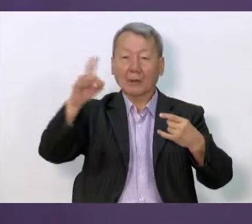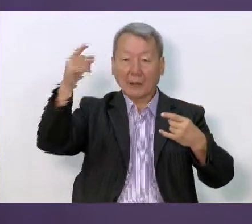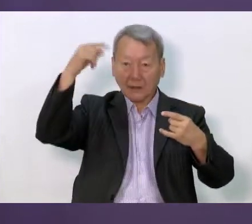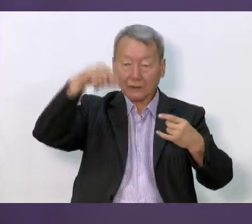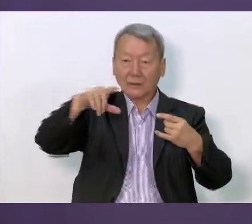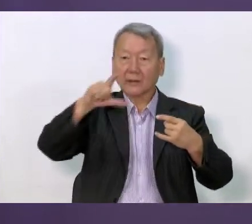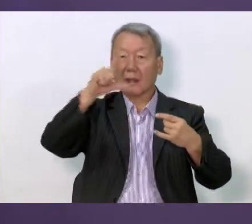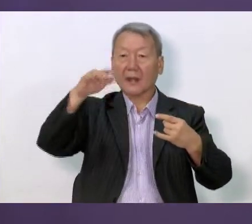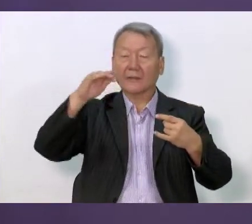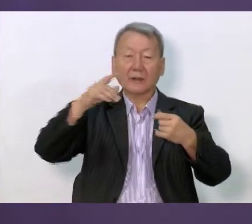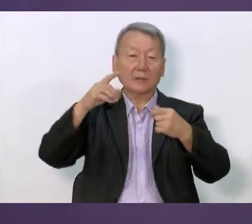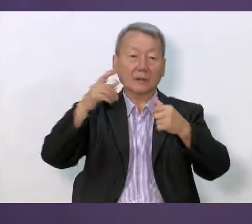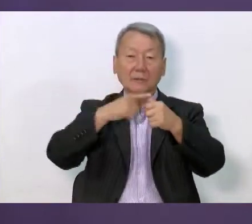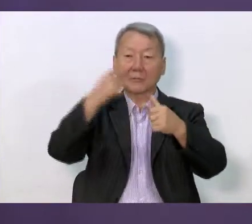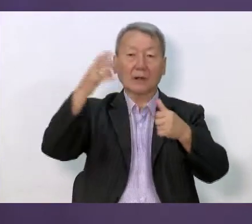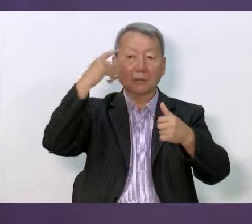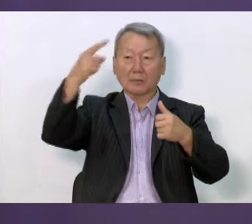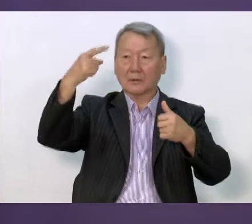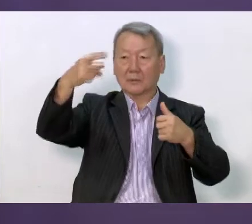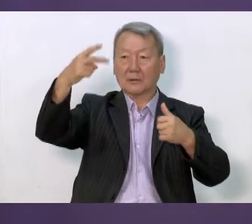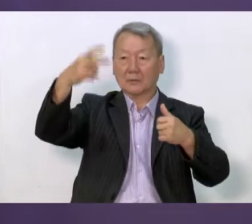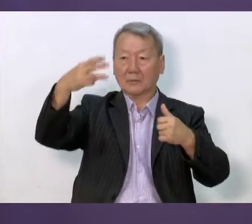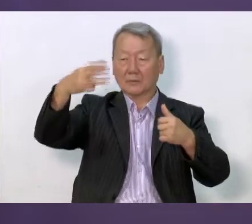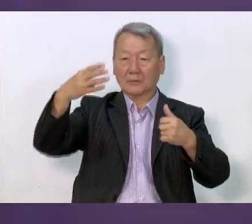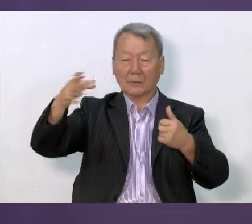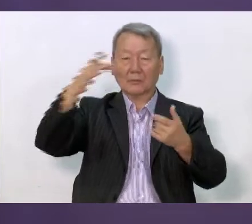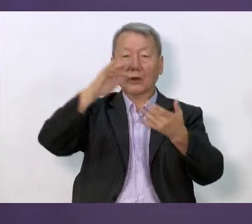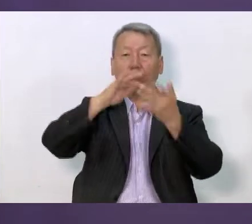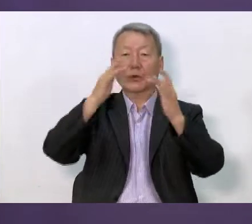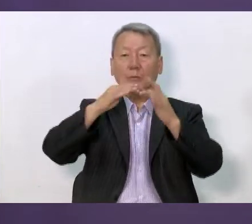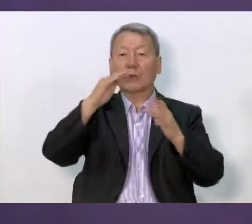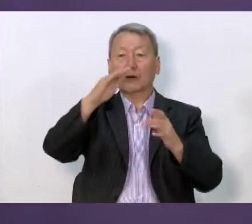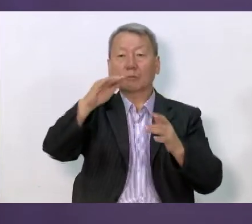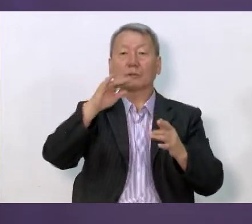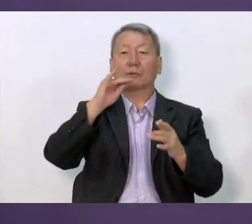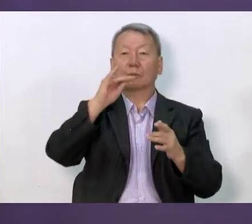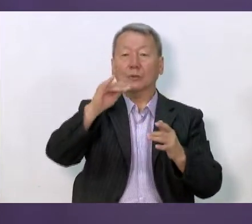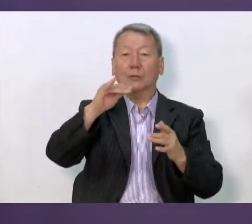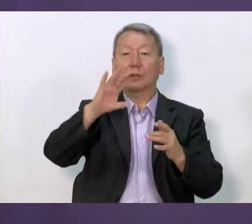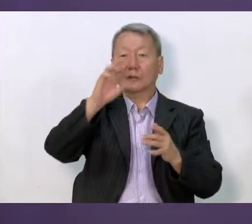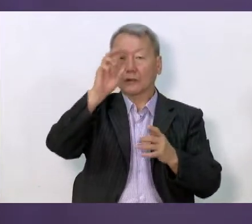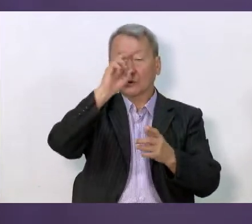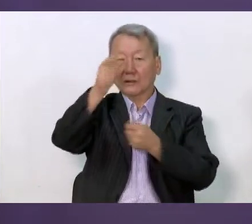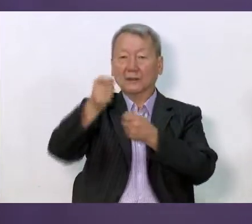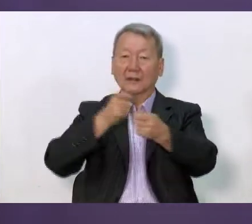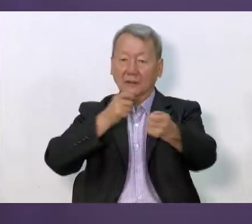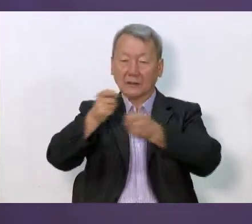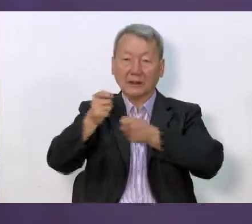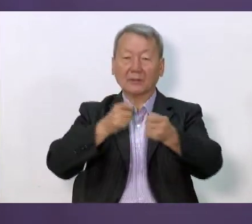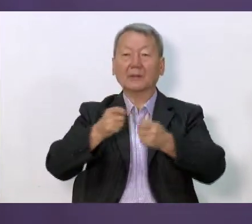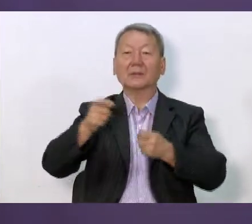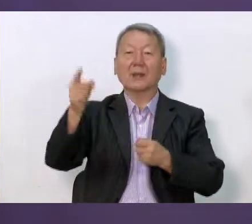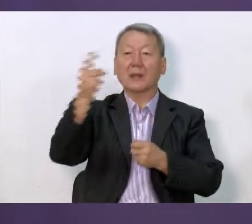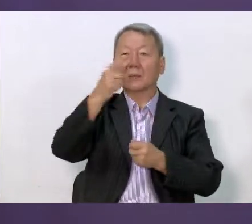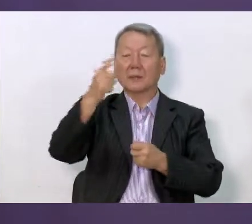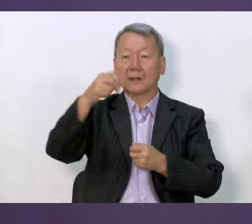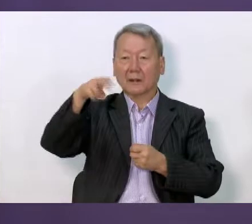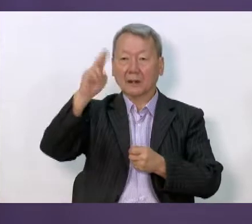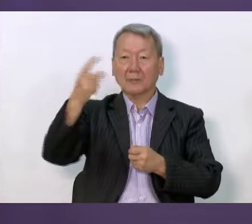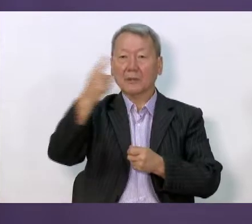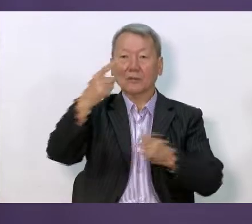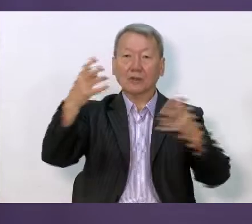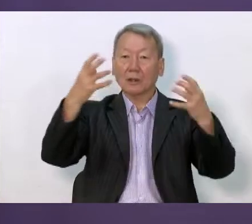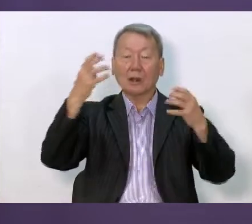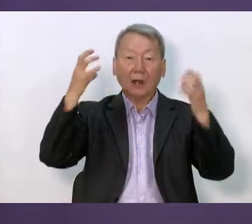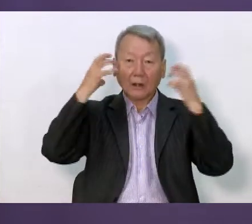ошондой эле Эл ФМ, Биринчи радио, Кыргыз радиосу, Марал ФМ радиолорунан, ЛТР Ньюдуб каналынан жана Фейсбуктан Кыргыз өкмөт социальное правительство МТРК ЛТР